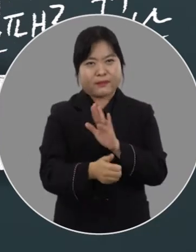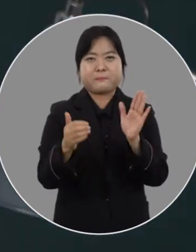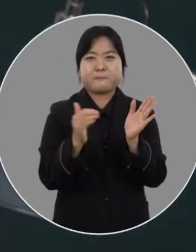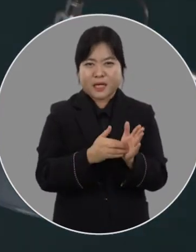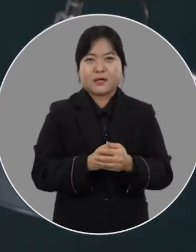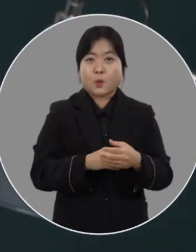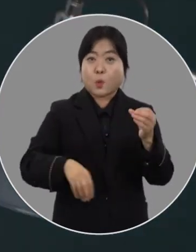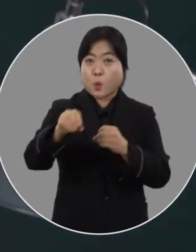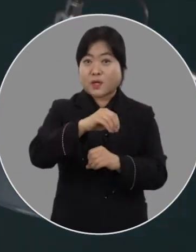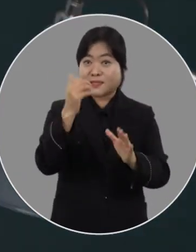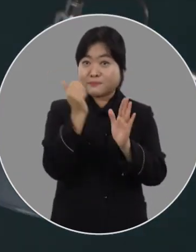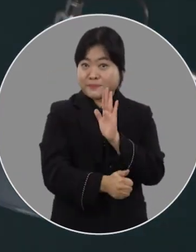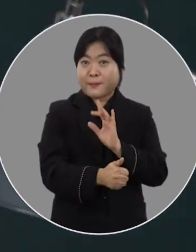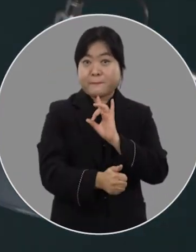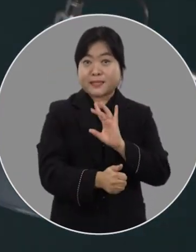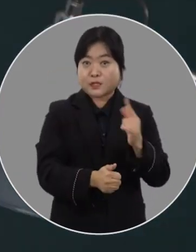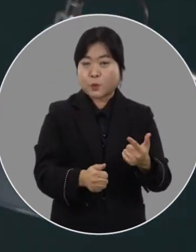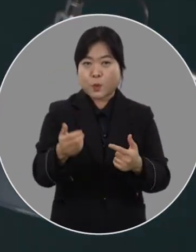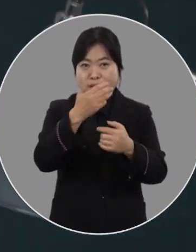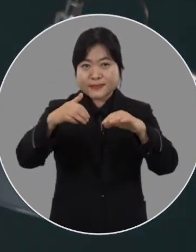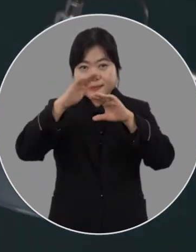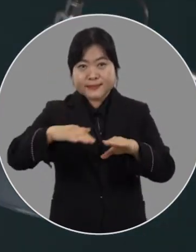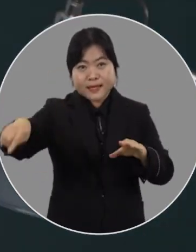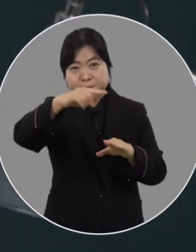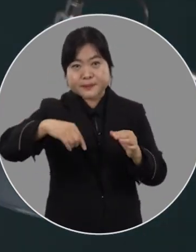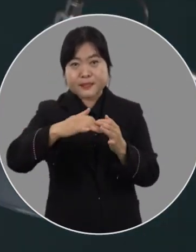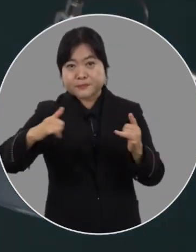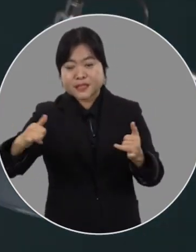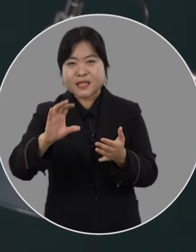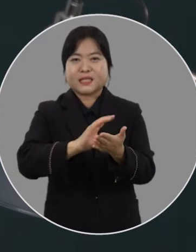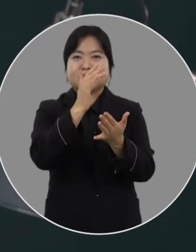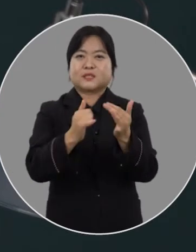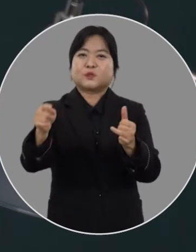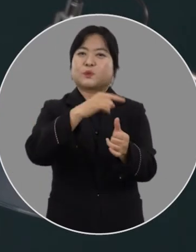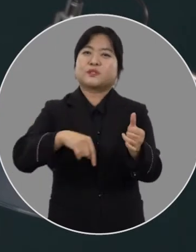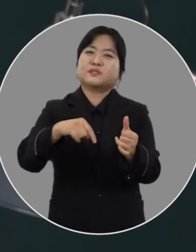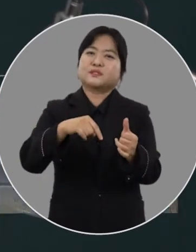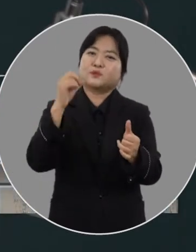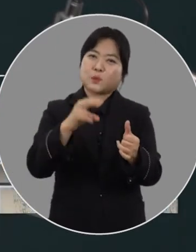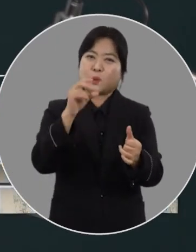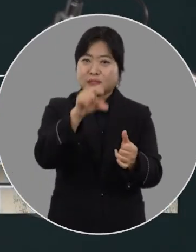되었고 오히려 실패했다는 것만이 아니라 이슬람 세계의 사람들한테는 그리스도교인들